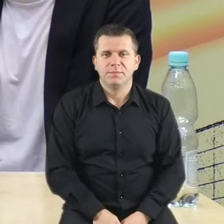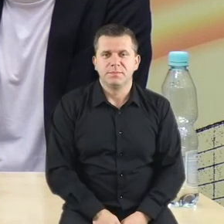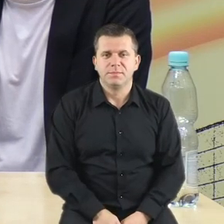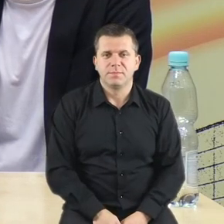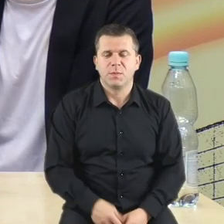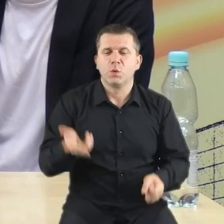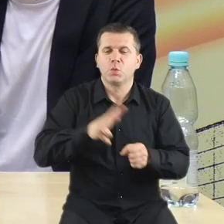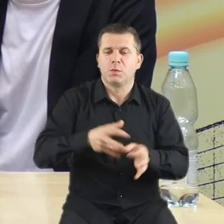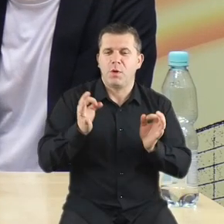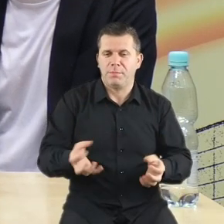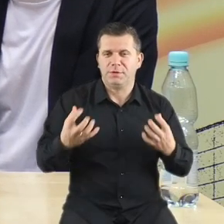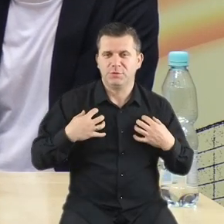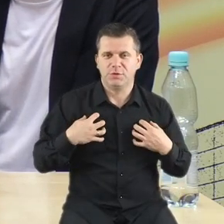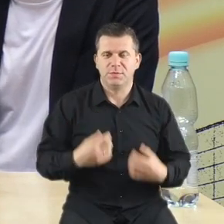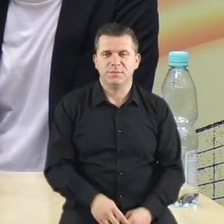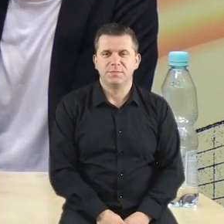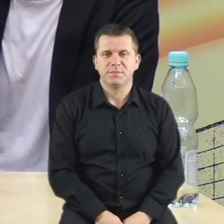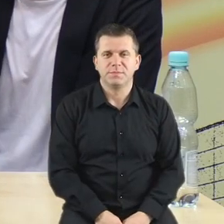żyjemy.